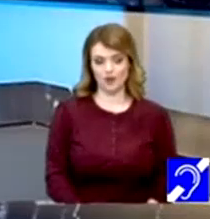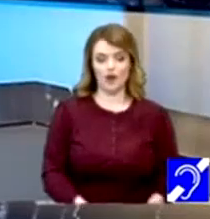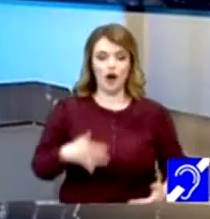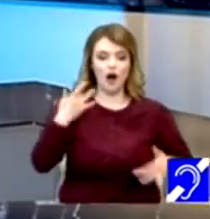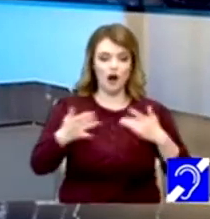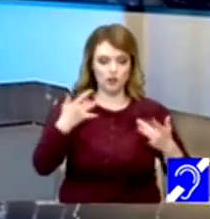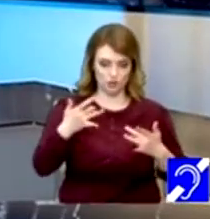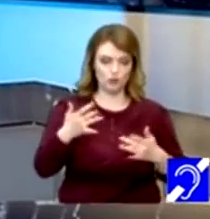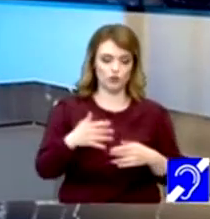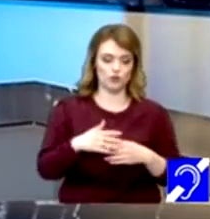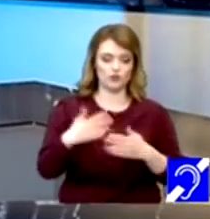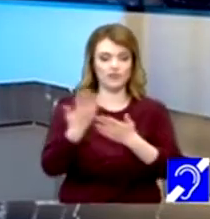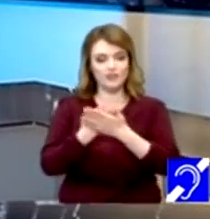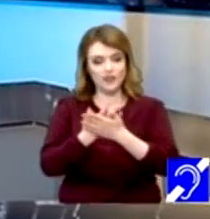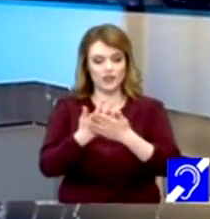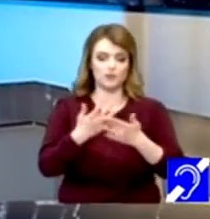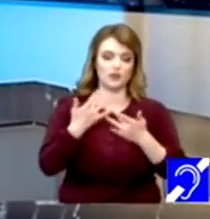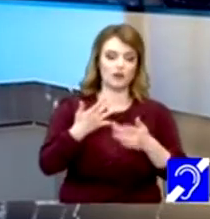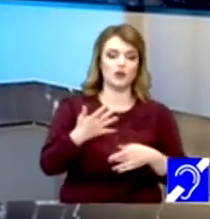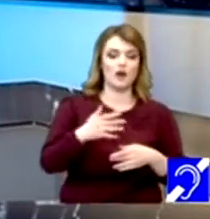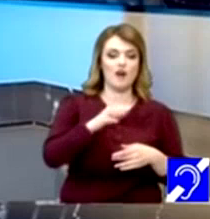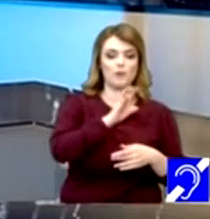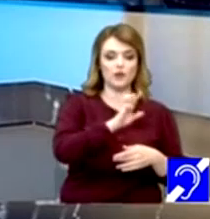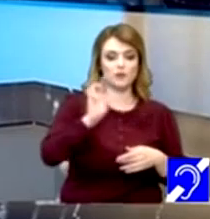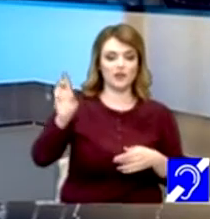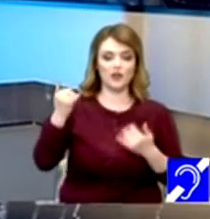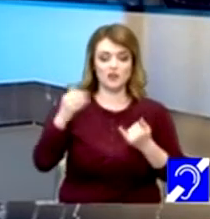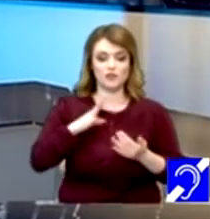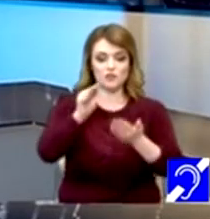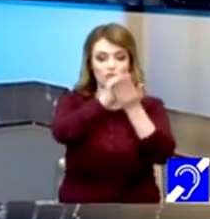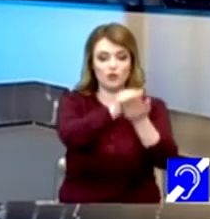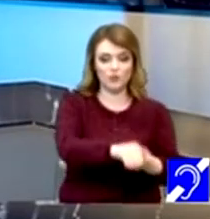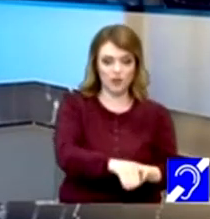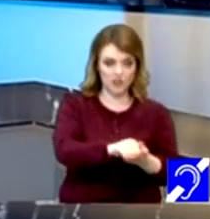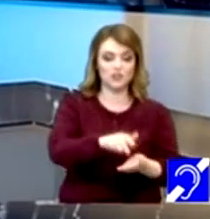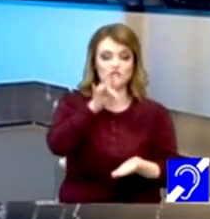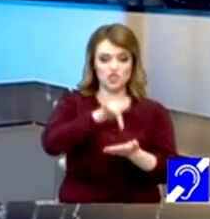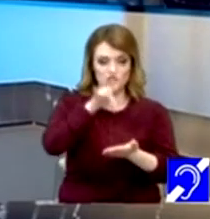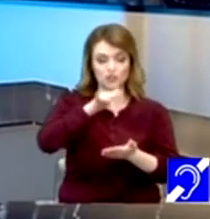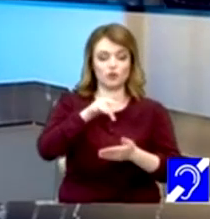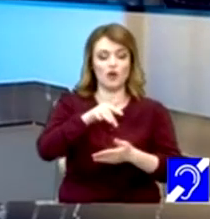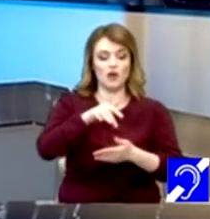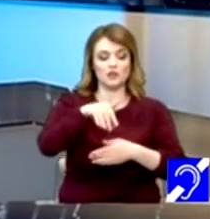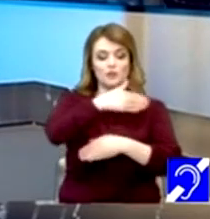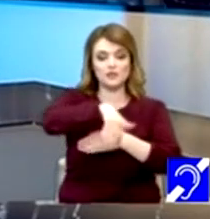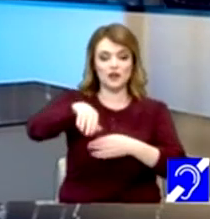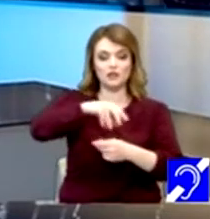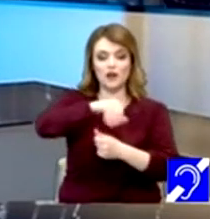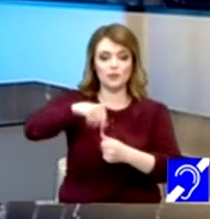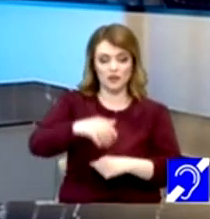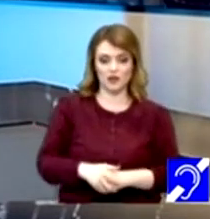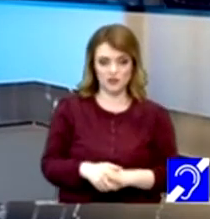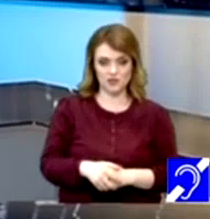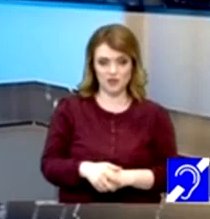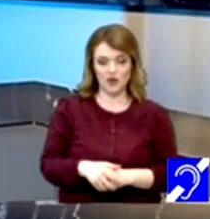Celebrul actor de teatru și film Boris Becket a fost înmormântat astăzi la cimitirul central de pe strada Armenească. La funeralii,